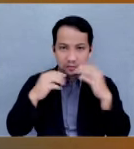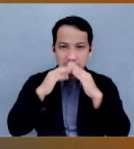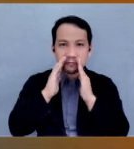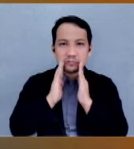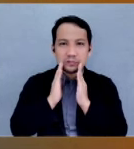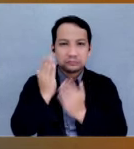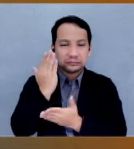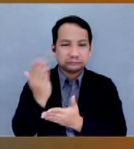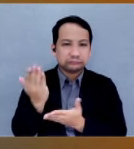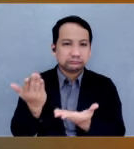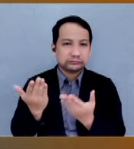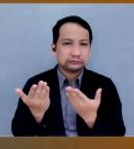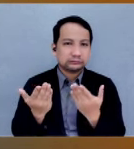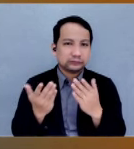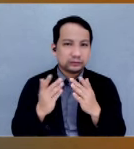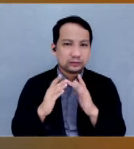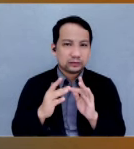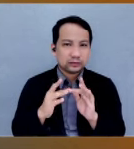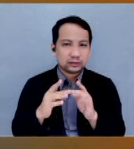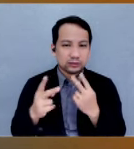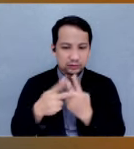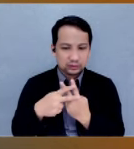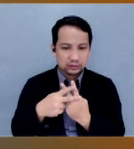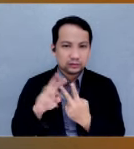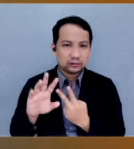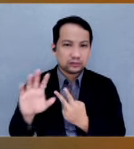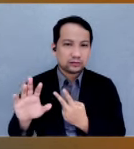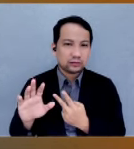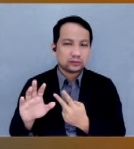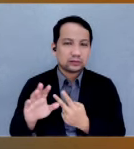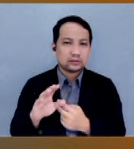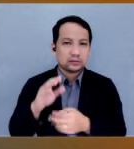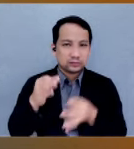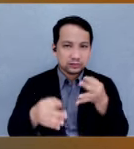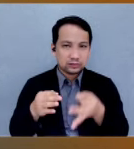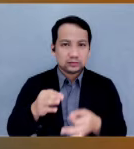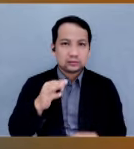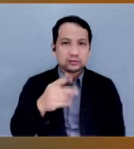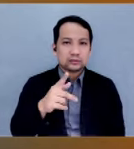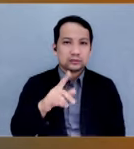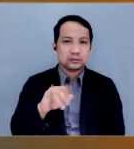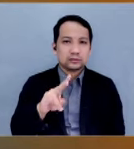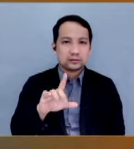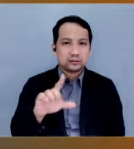ng mga netizen. Nag-number one trending pa ang hashtag na Justice for Kilua. Sigaw nila,